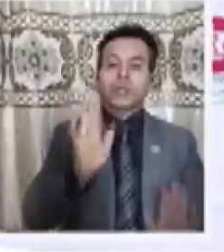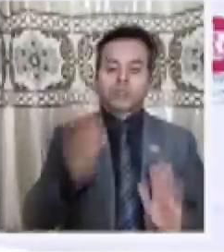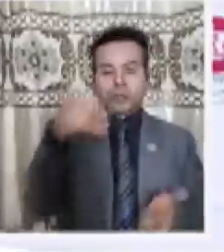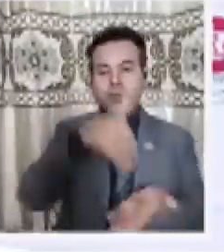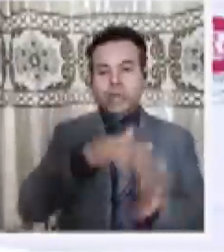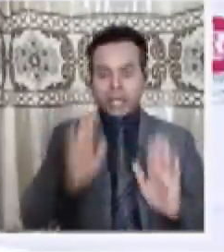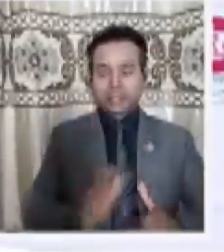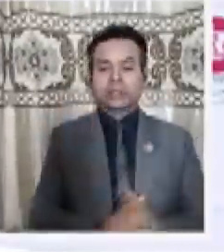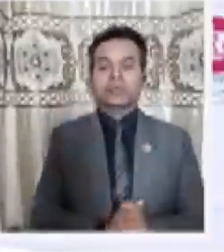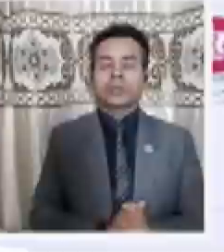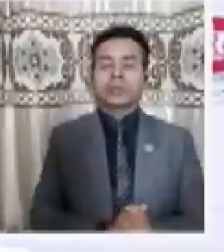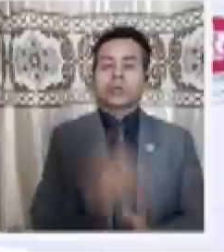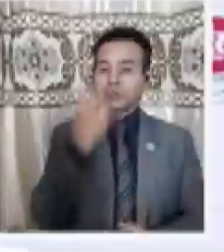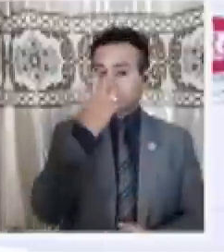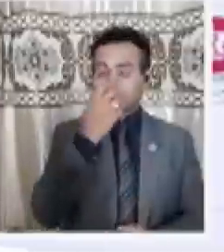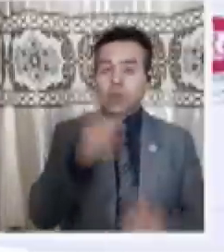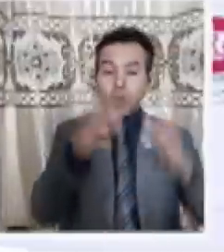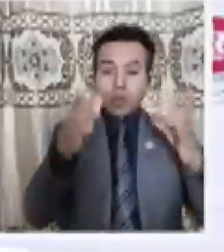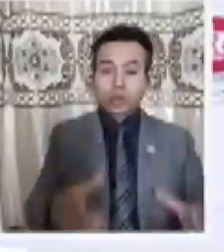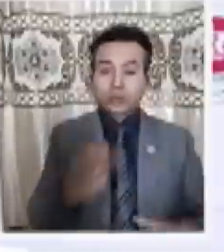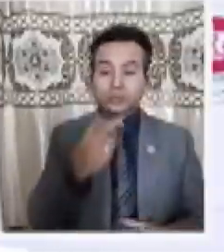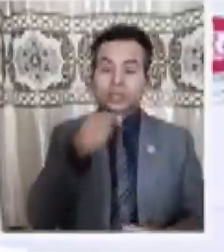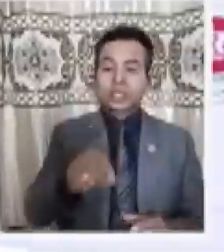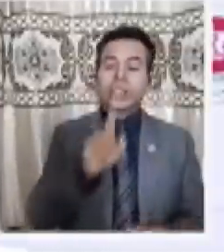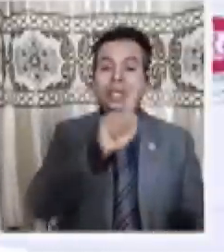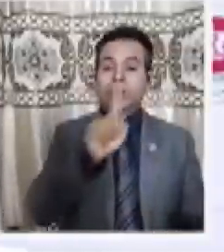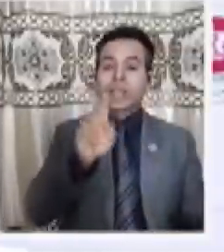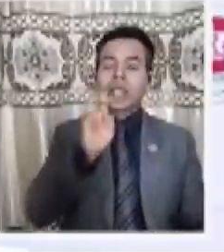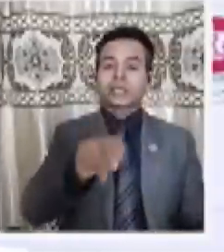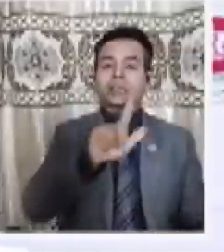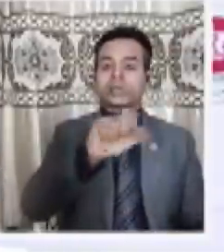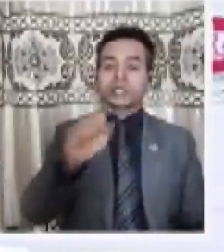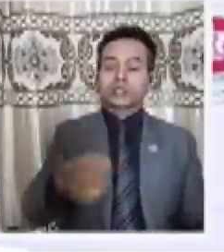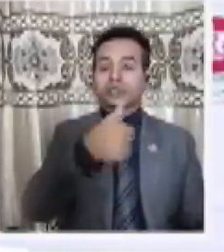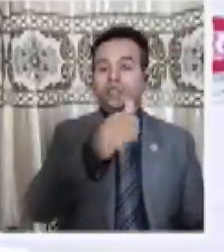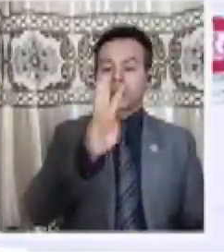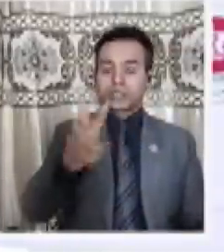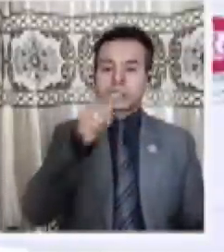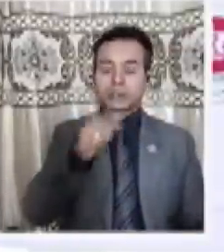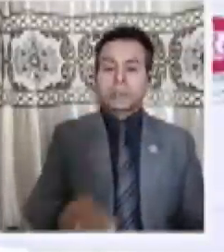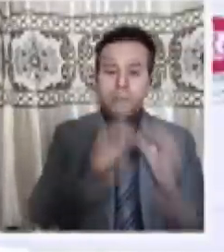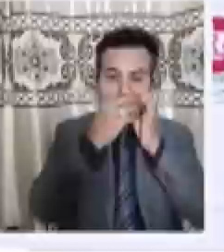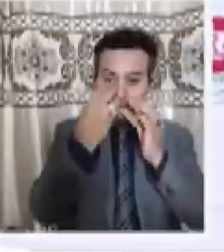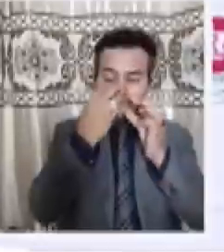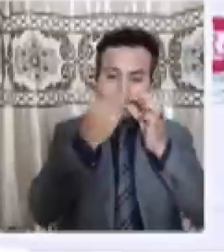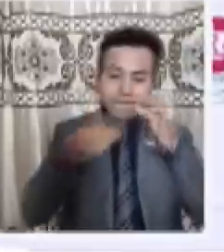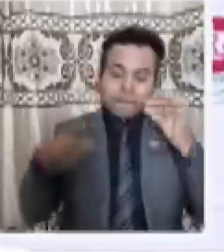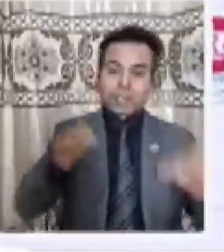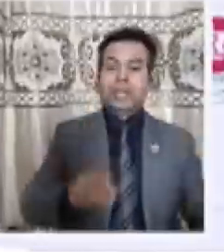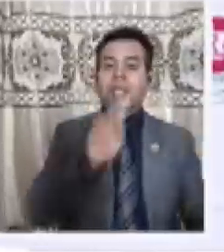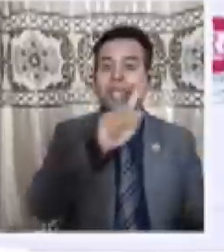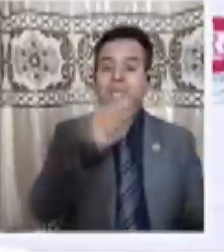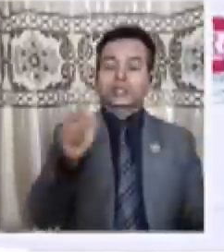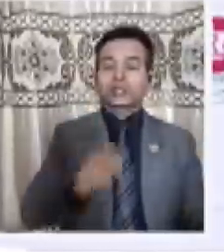সারা দেশে অক্সিজেন সিলিন্ডারের সংখ্যা 11,763টি, সারা দেশে হাই ফ্লো নেজাল ক্যানুলার সংখ্যা 136টি এবং